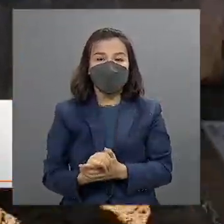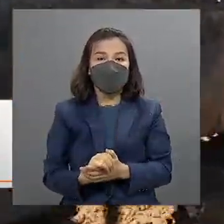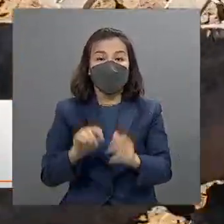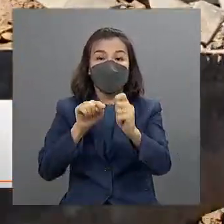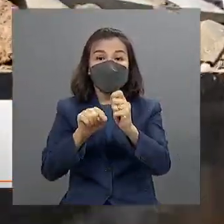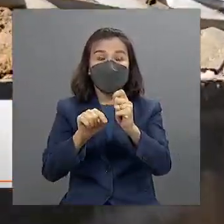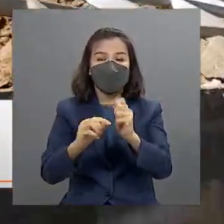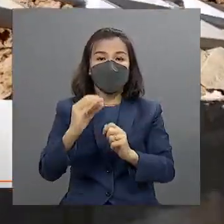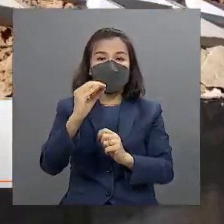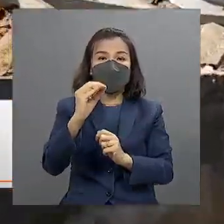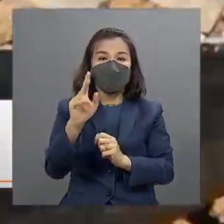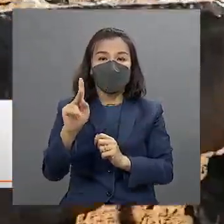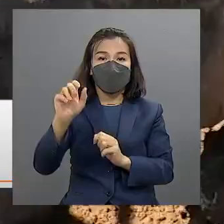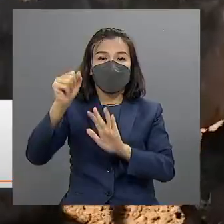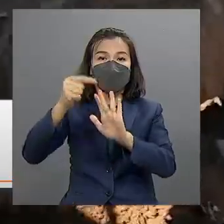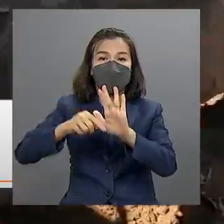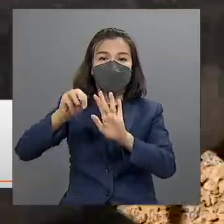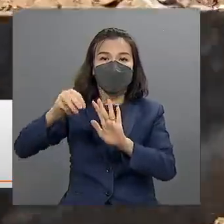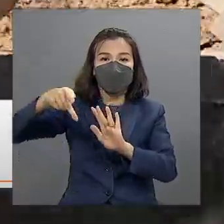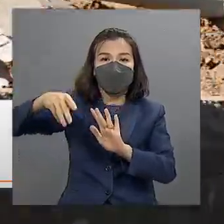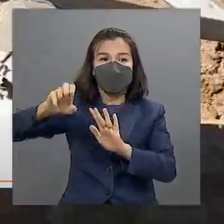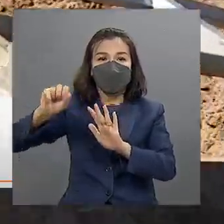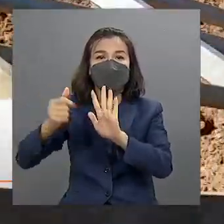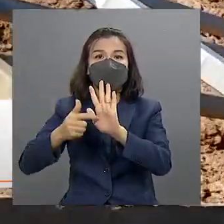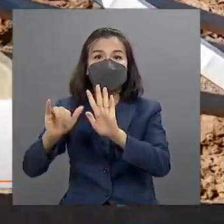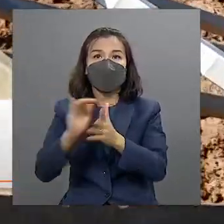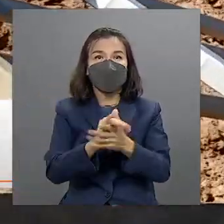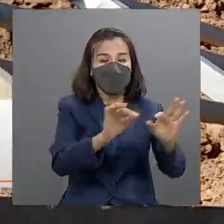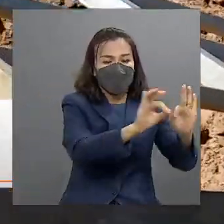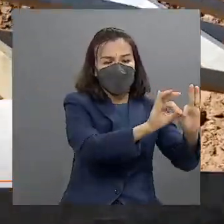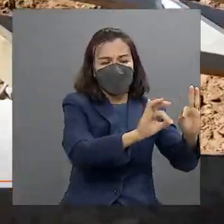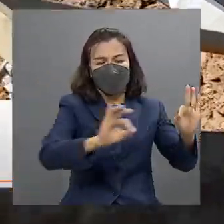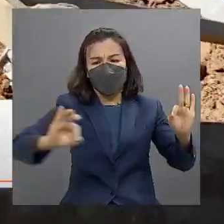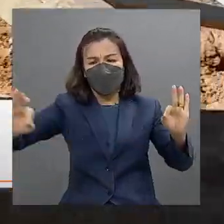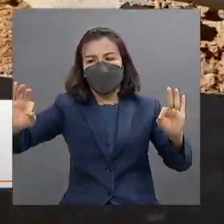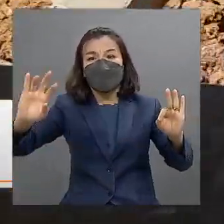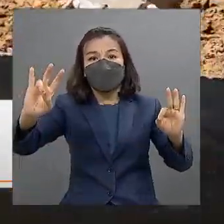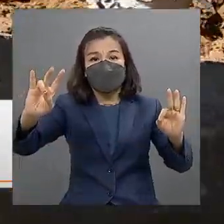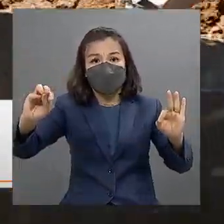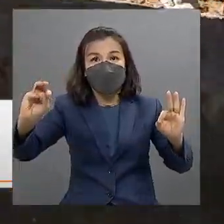มัสุดตัวยาวประมาณ 70 เมตรและเป็ sur น